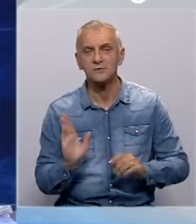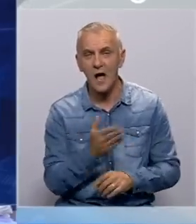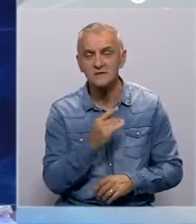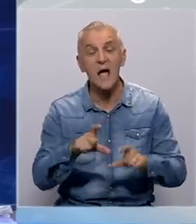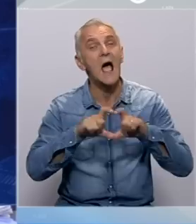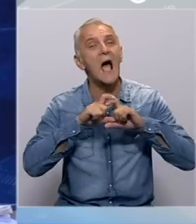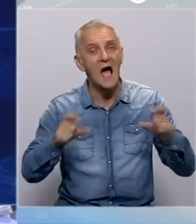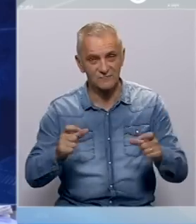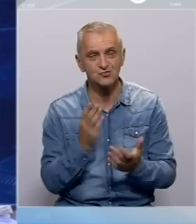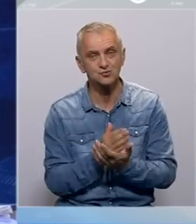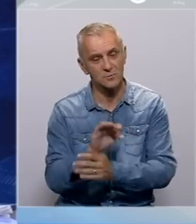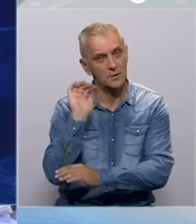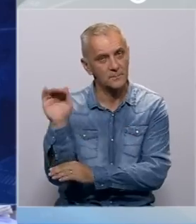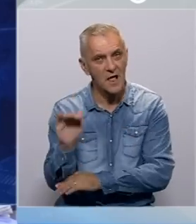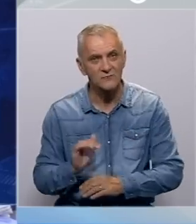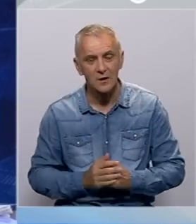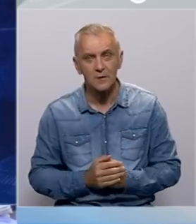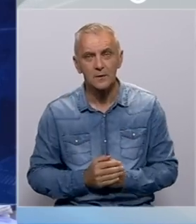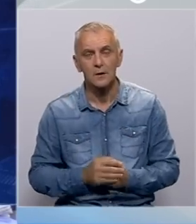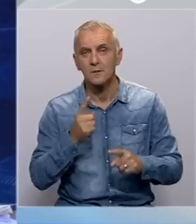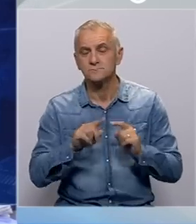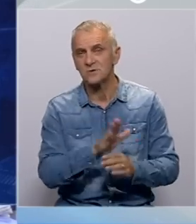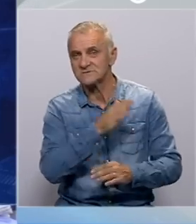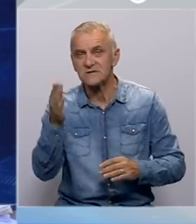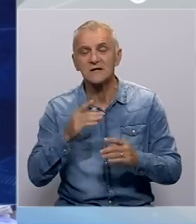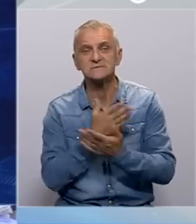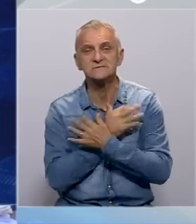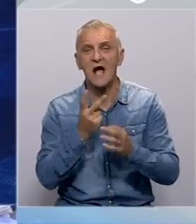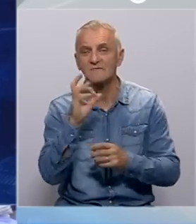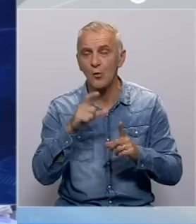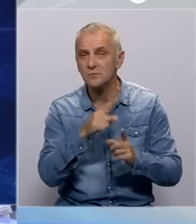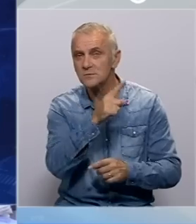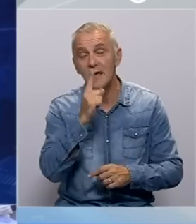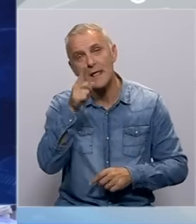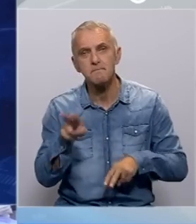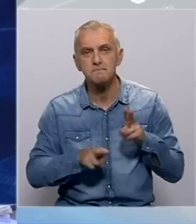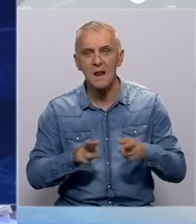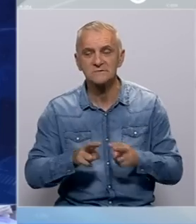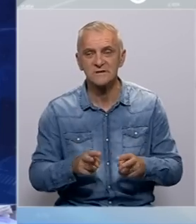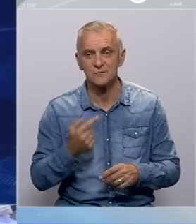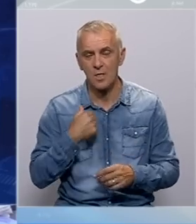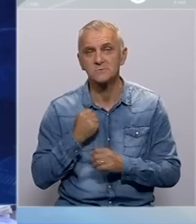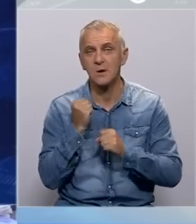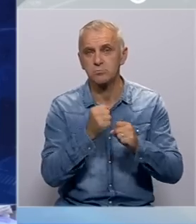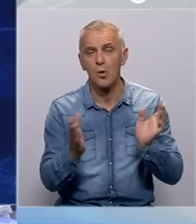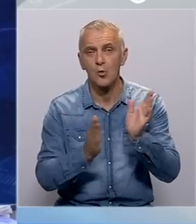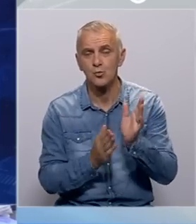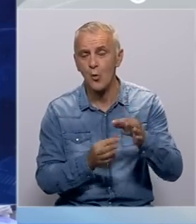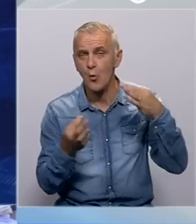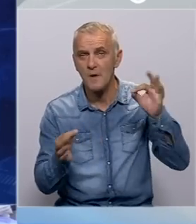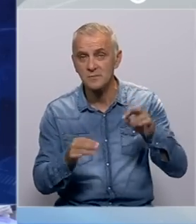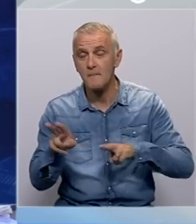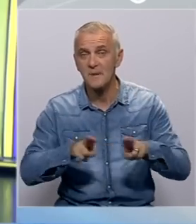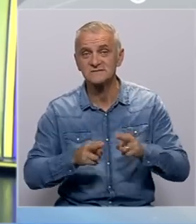biti, znači, gonjena od strane zavoda i od strane ministarstva. I evo, ja sam ponio ove akte koje je ministarstvo